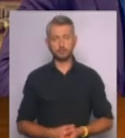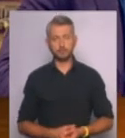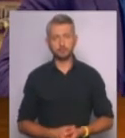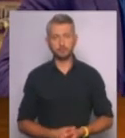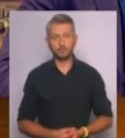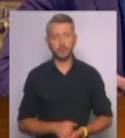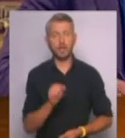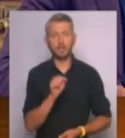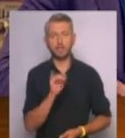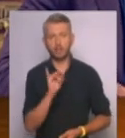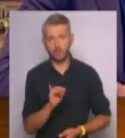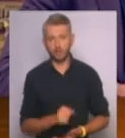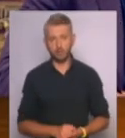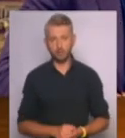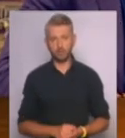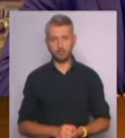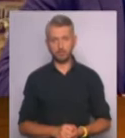Добрий день. Андрій Іванович,